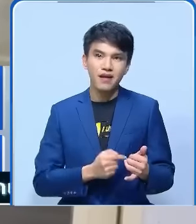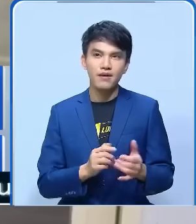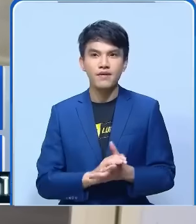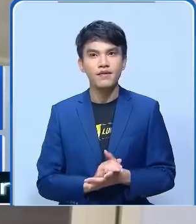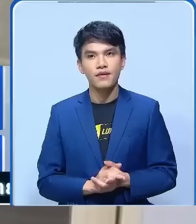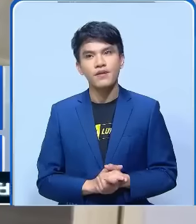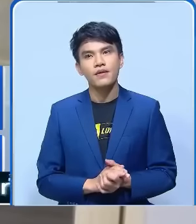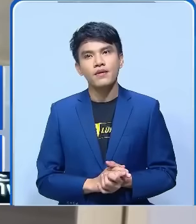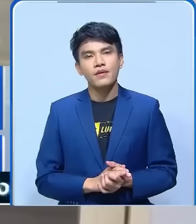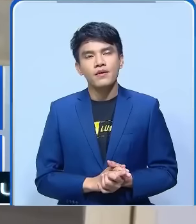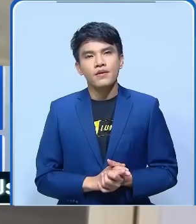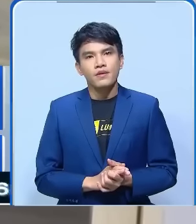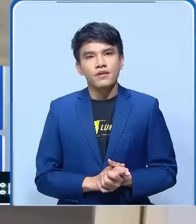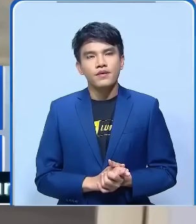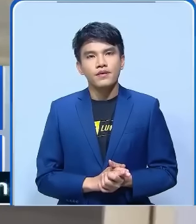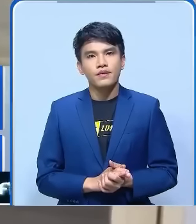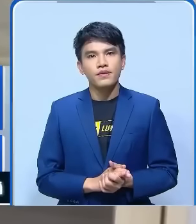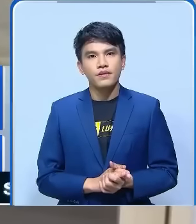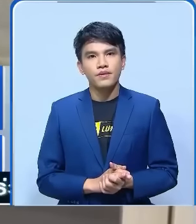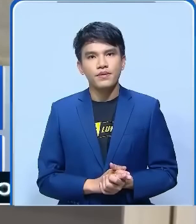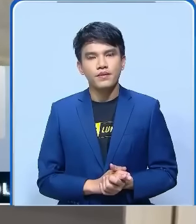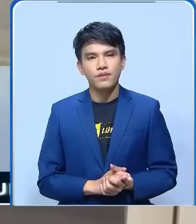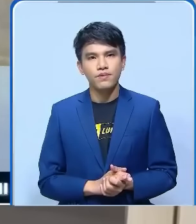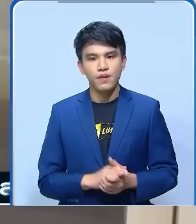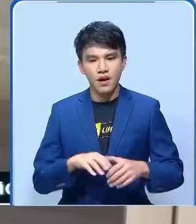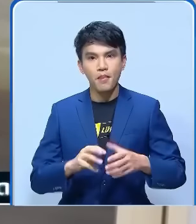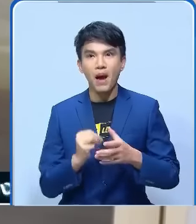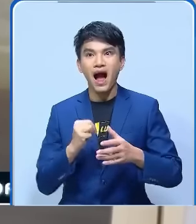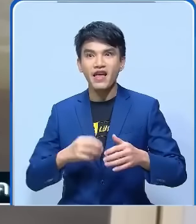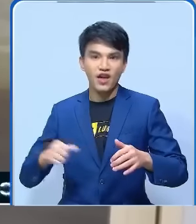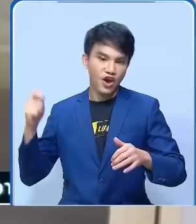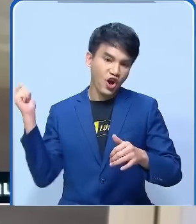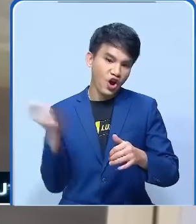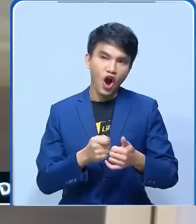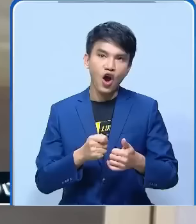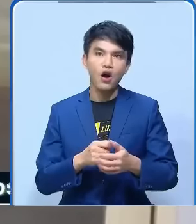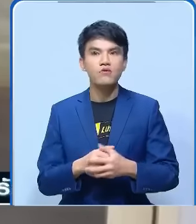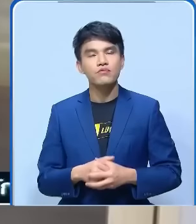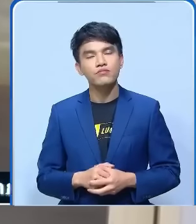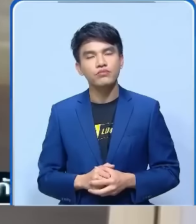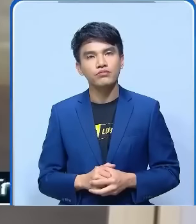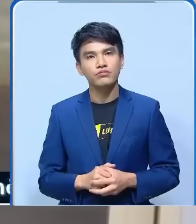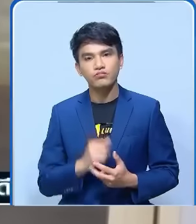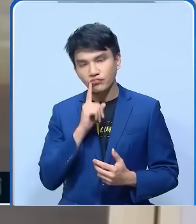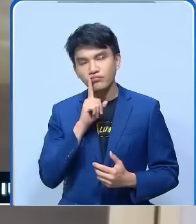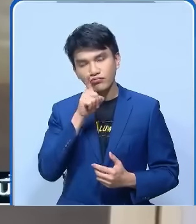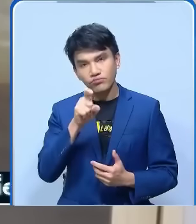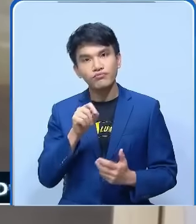1ทีแล้วก็เอาเศษไม้ที่หักมาเคาะหัวมันก็เกินไปป่ะถามว่า